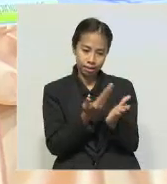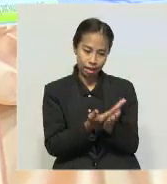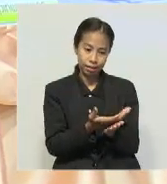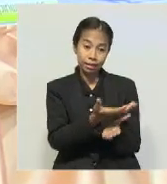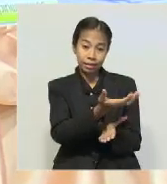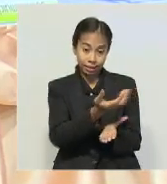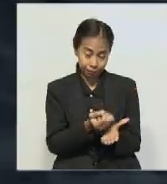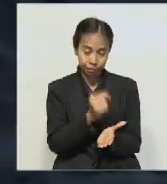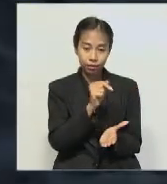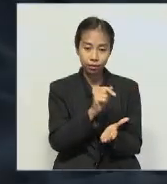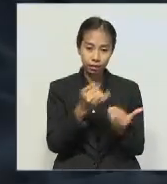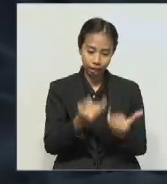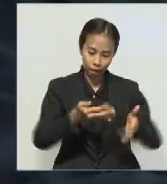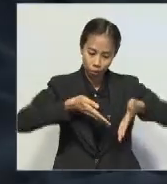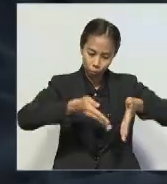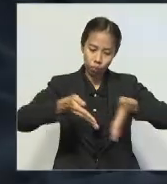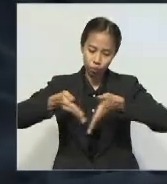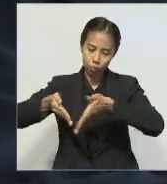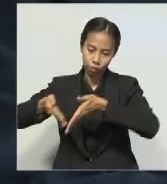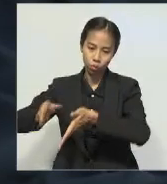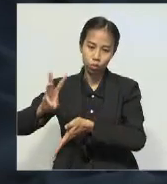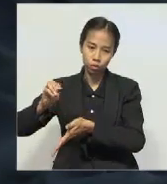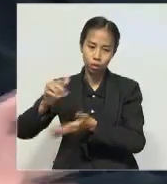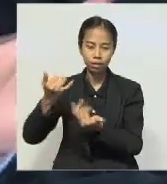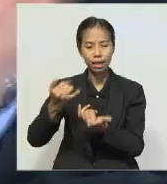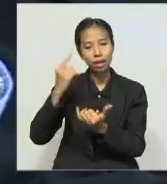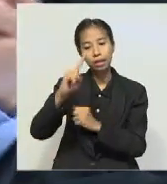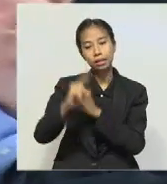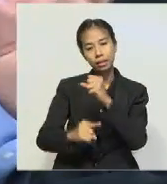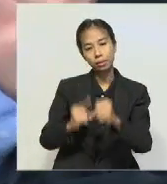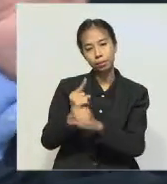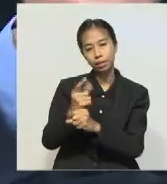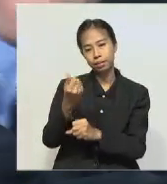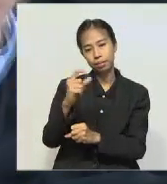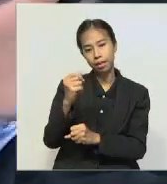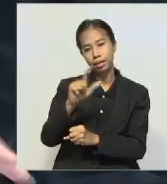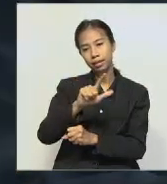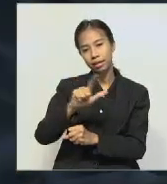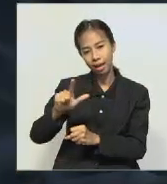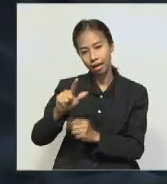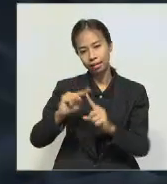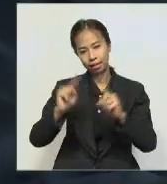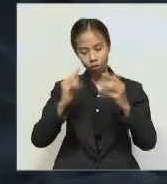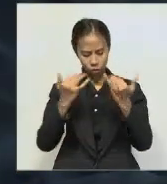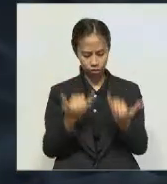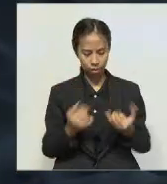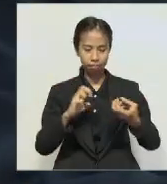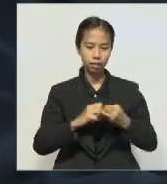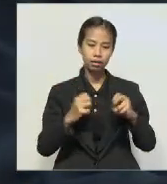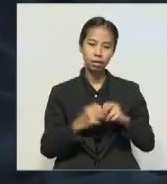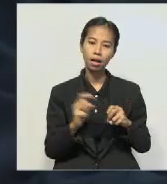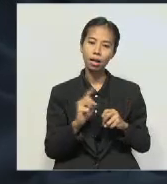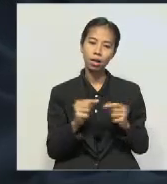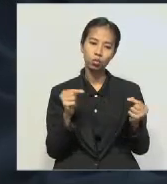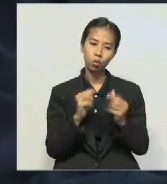66เส้นทางของกทม.จัดเก็บได้ประมาณปีละ11ล้านบาท แต่ว่าปัจจุบันยังประสบปัญหาเรื่